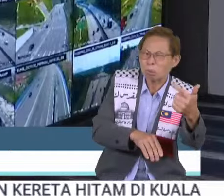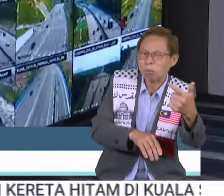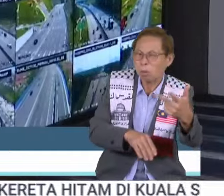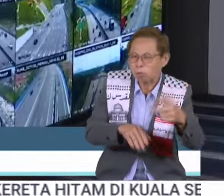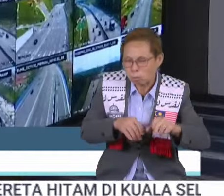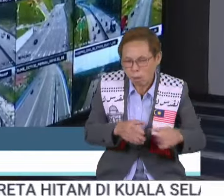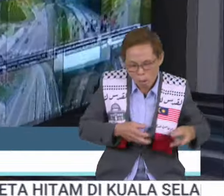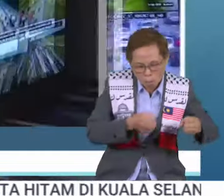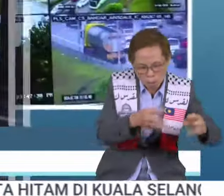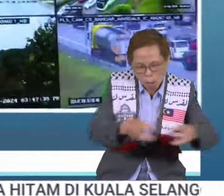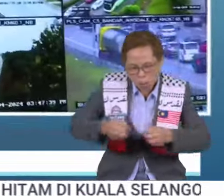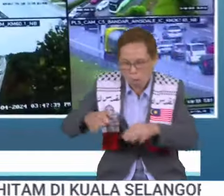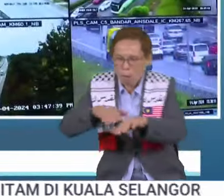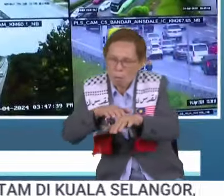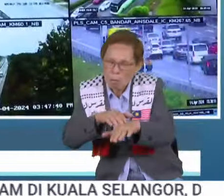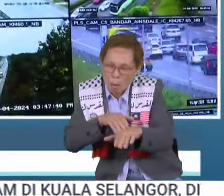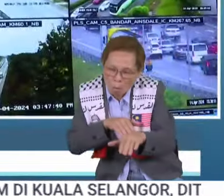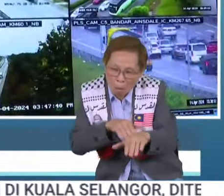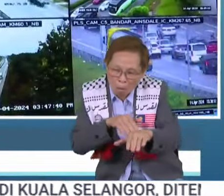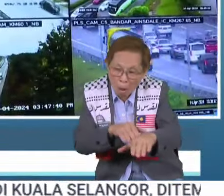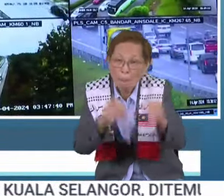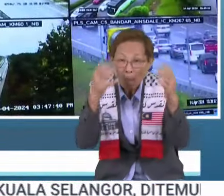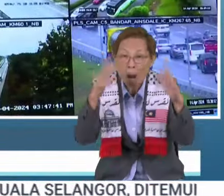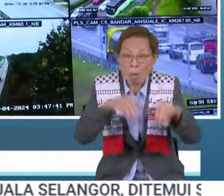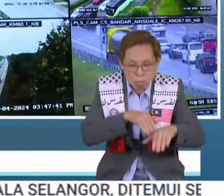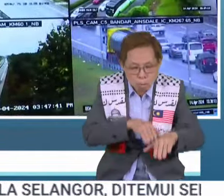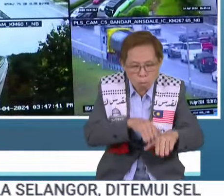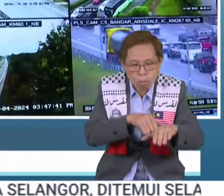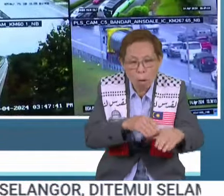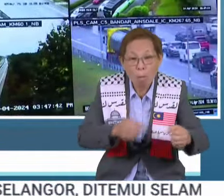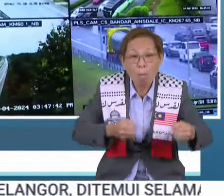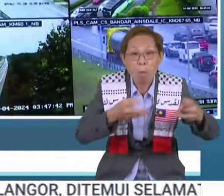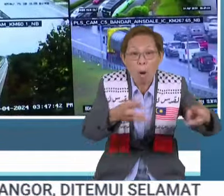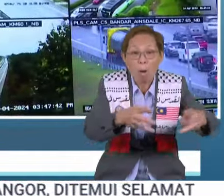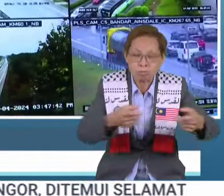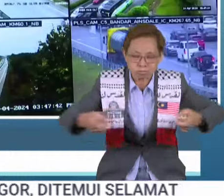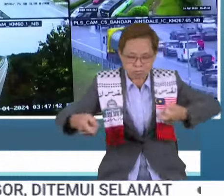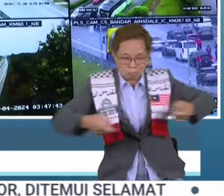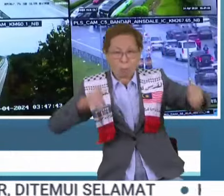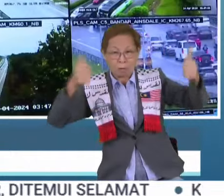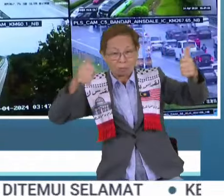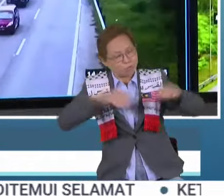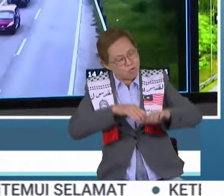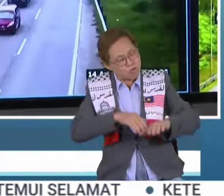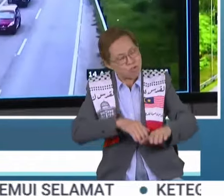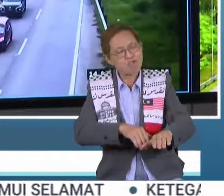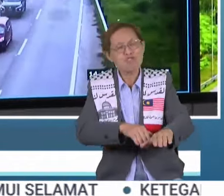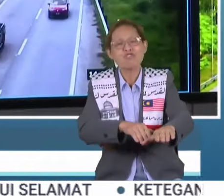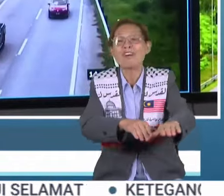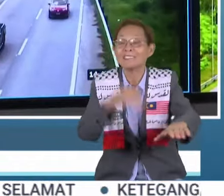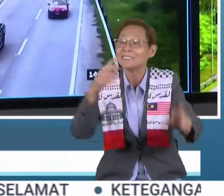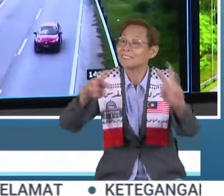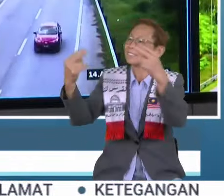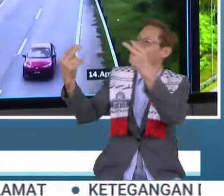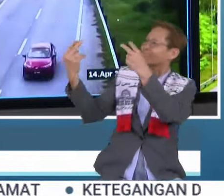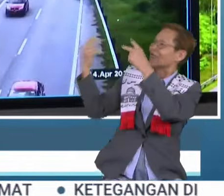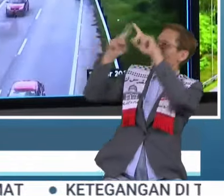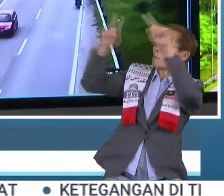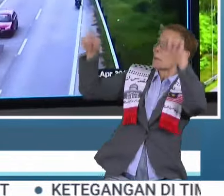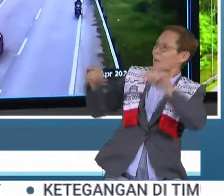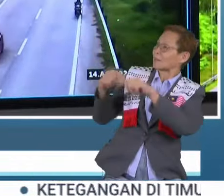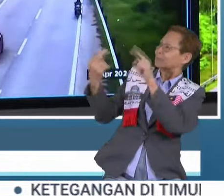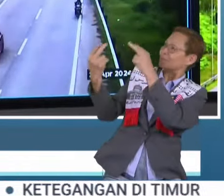yang masih bergerak perlahan dan kebanyakan lebuh raya kini sudah mula terkawal dan lancar. Seperti yang anda lihat di skrin